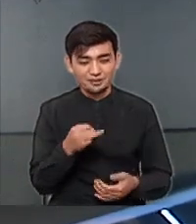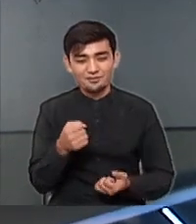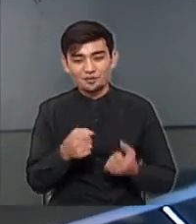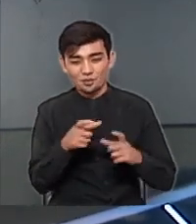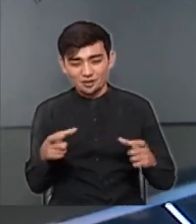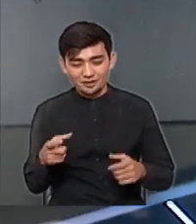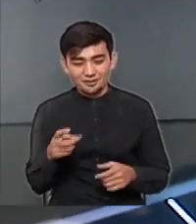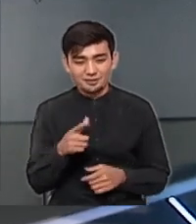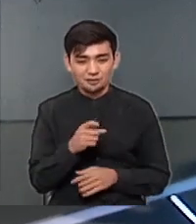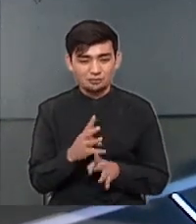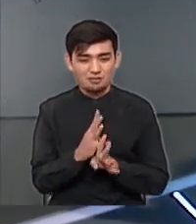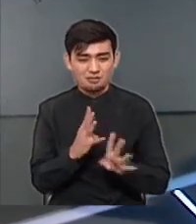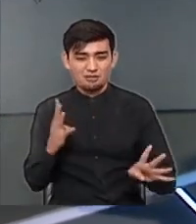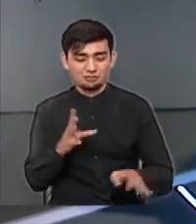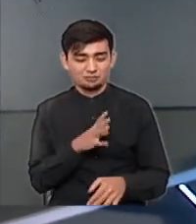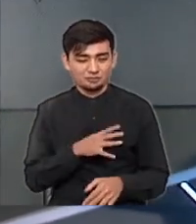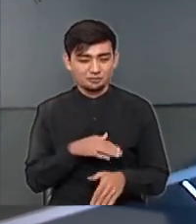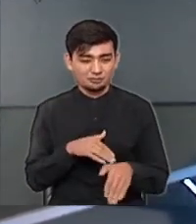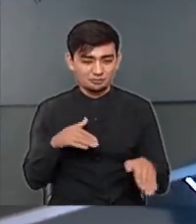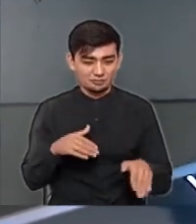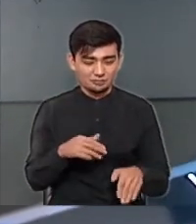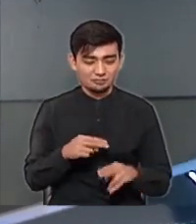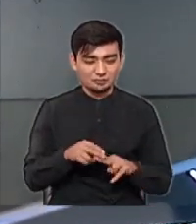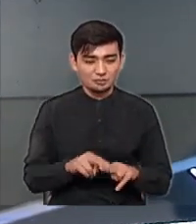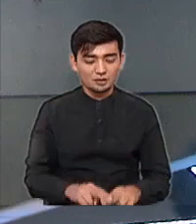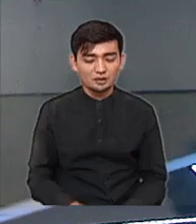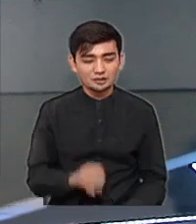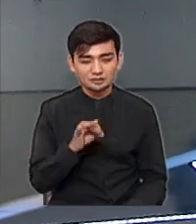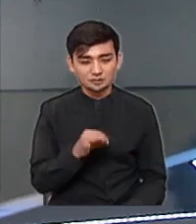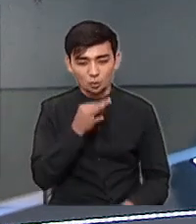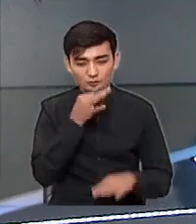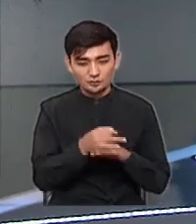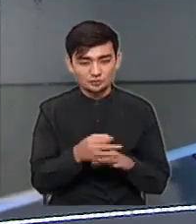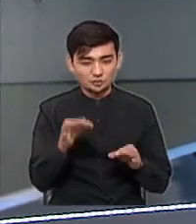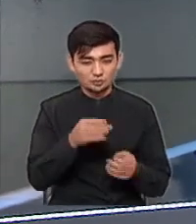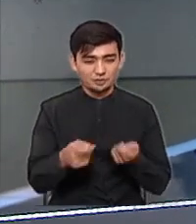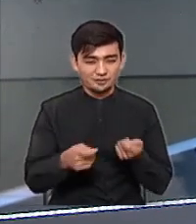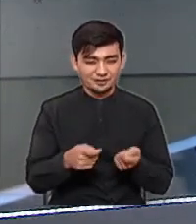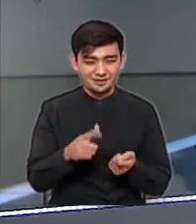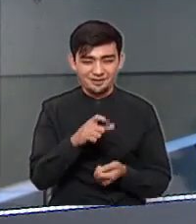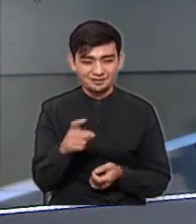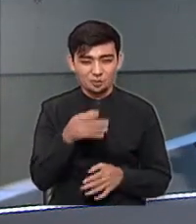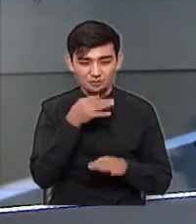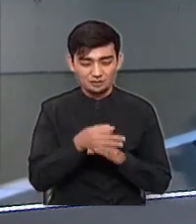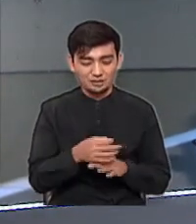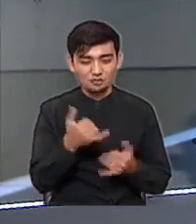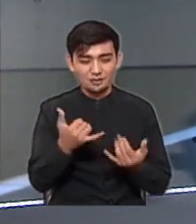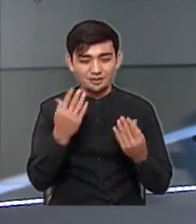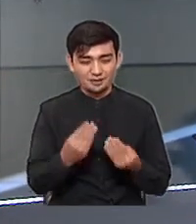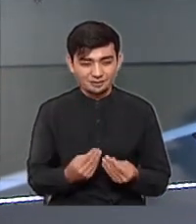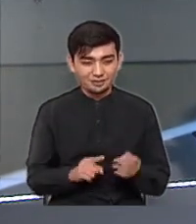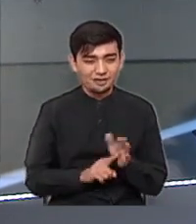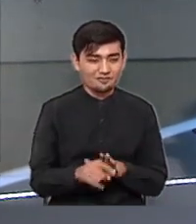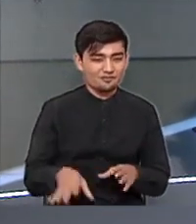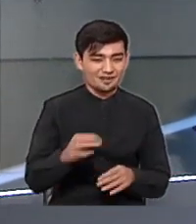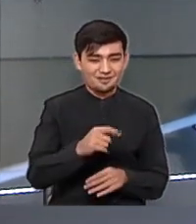жүргізушілер бекеттерінің алдында ұзын сонар кезекке тұруға мәжбүр. Ал салаға жауапты энергетика басқармасындағылар болса, бүгіннен бастап барлық